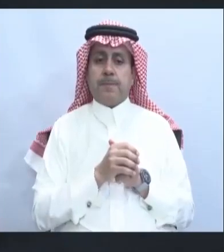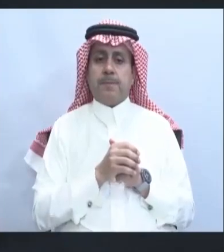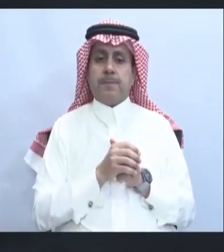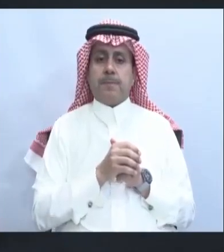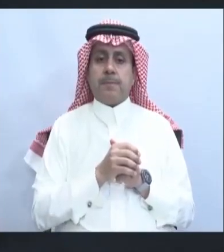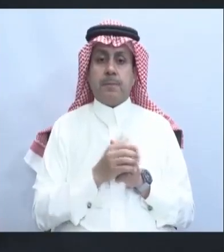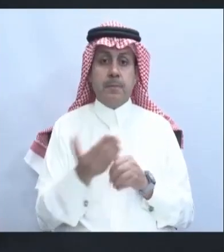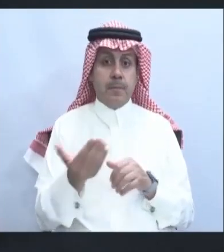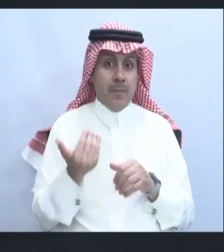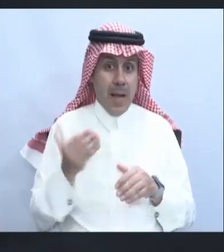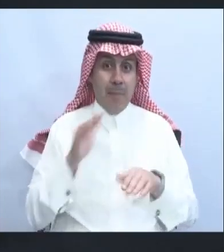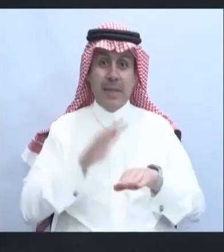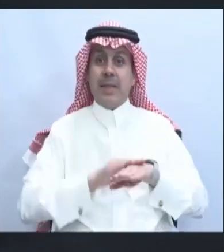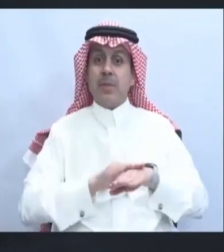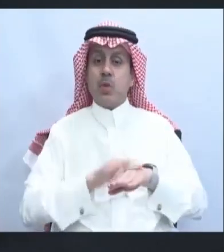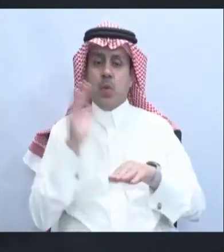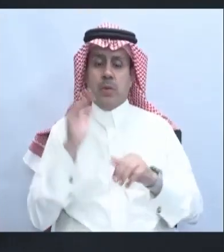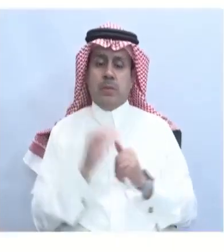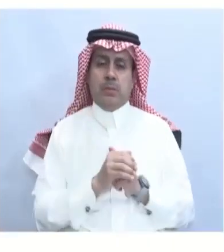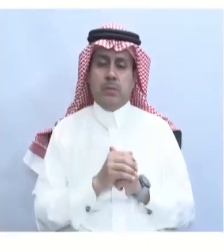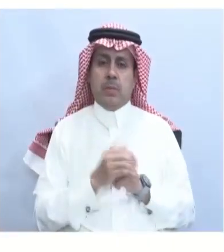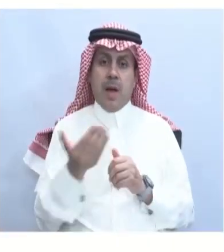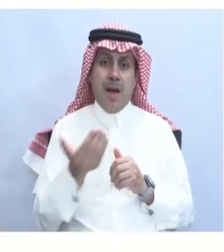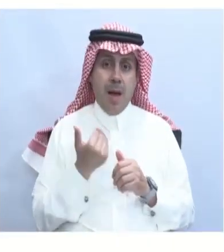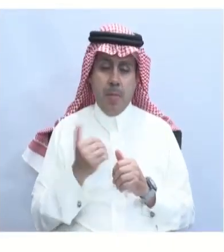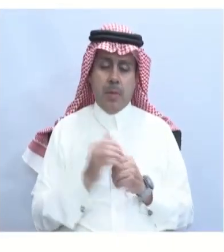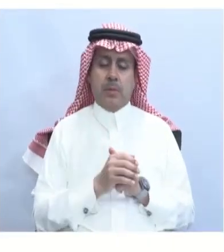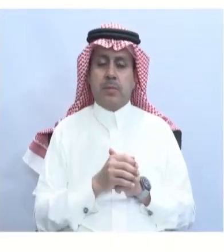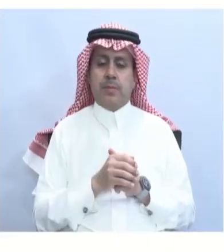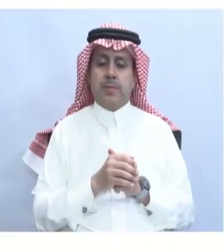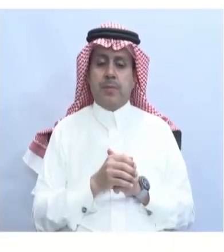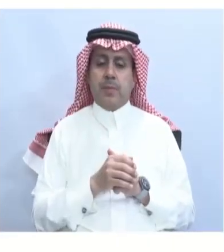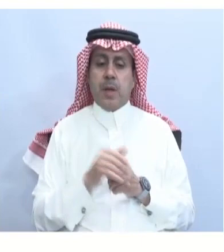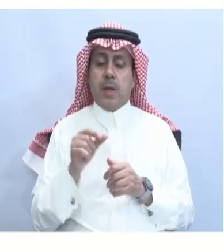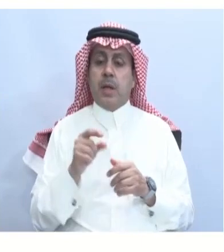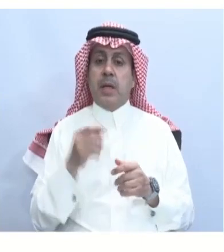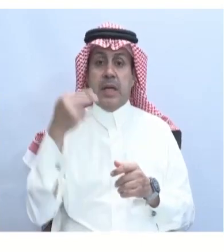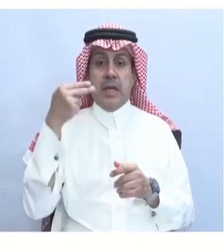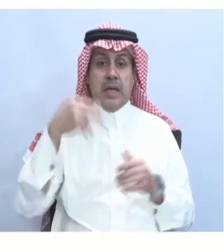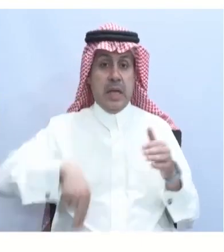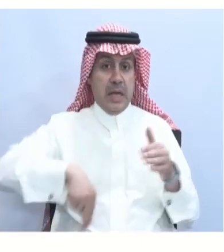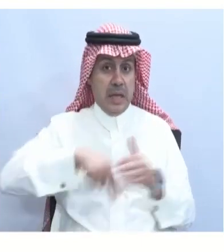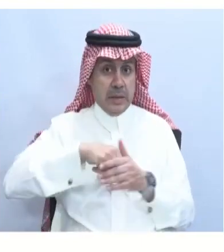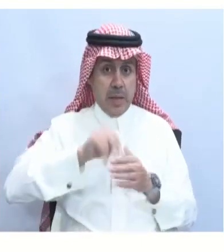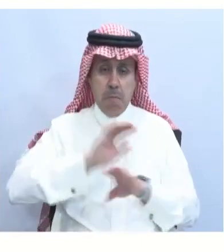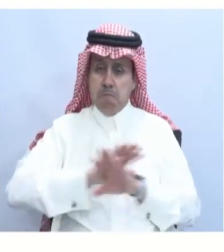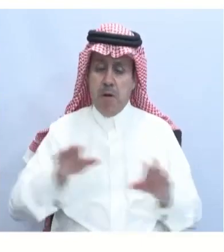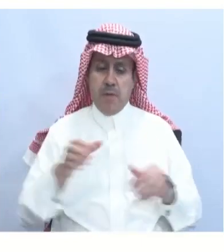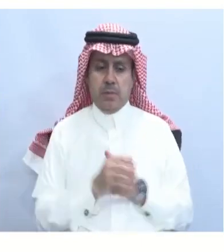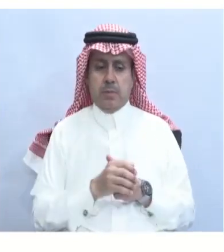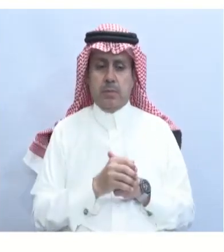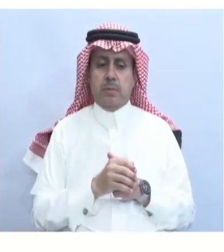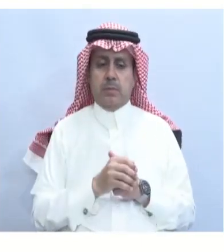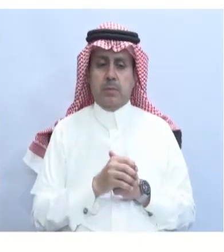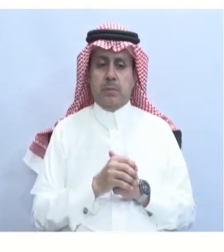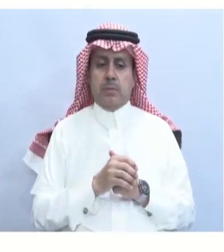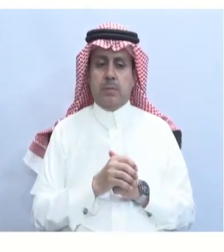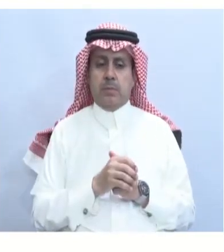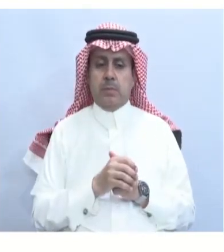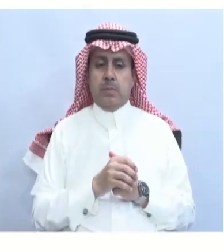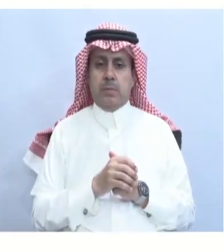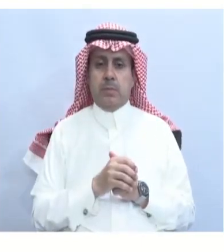من قبل ان تمسون ليس لها عده وهذ الشاهد فما لكم عليهن من عده